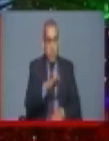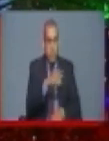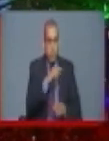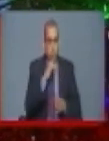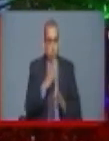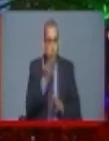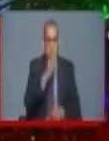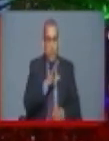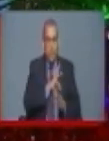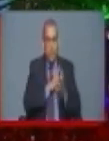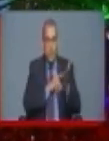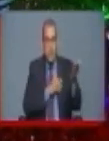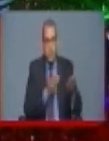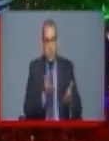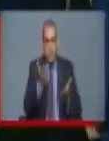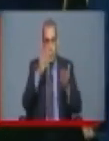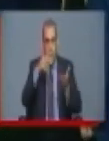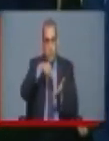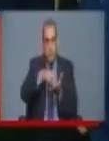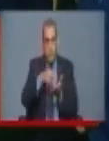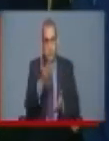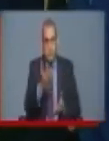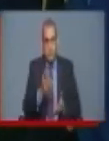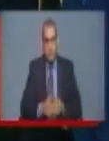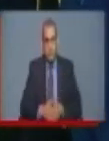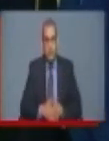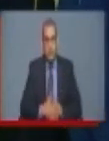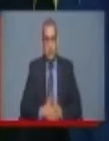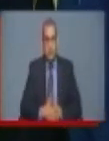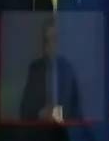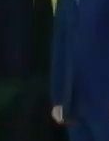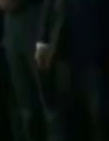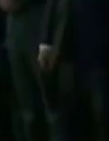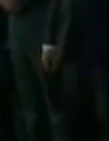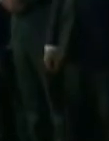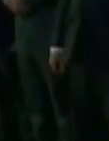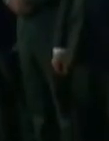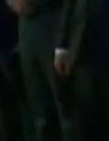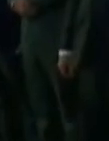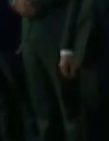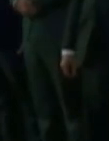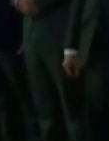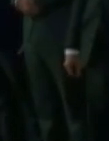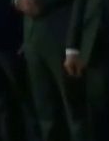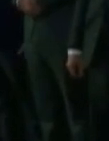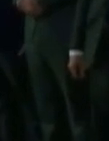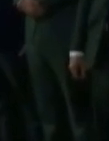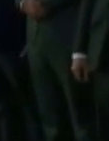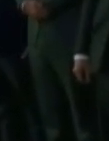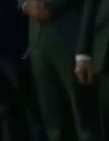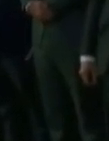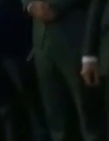والمستوى الإنساني وكافة المستويات التي تدرك مكامن القوى المصرية. طب استاذن حضرتك